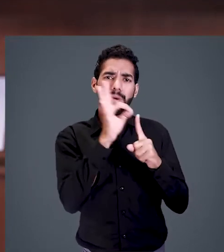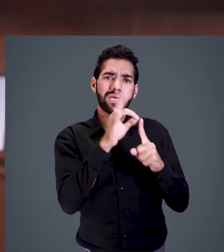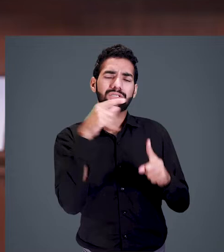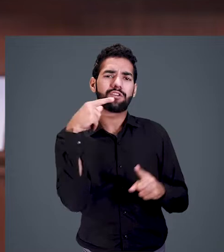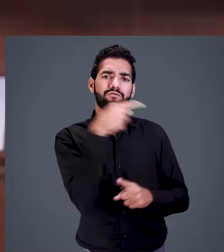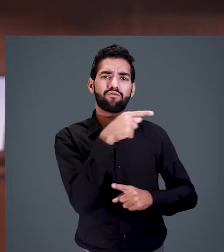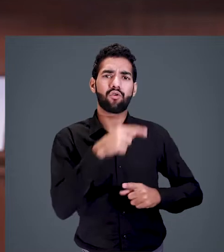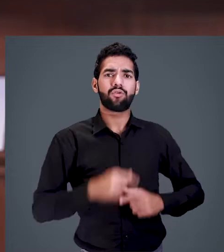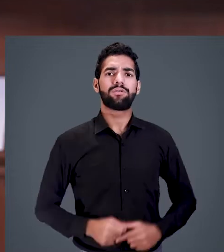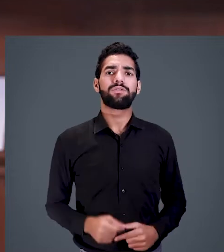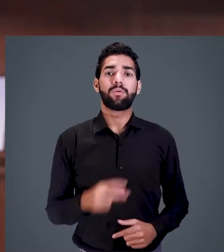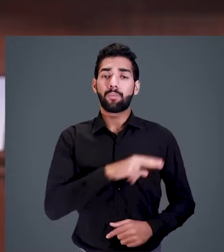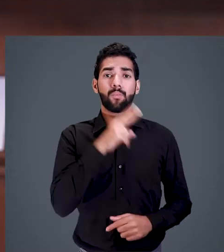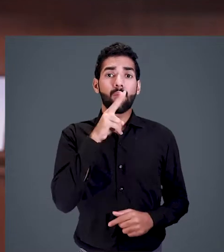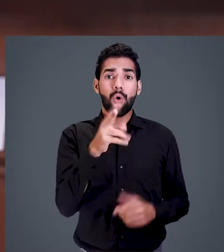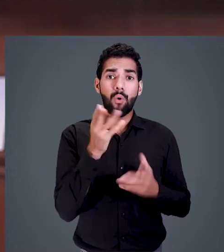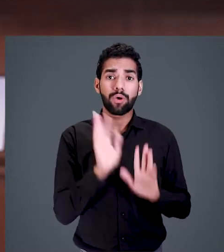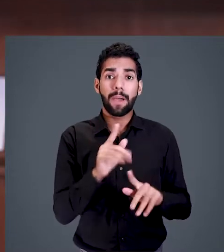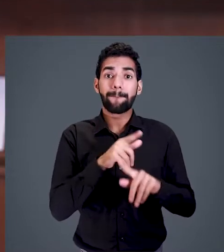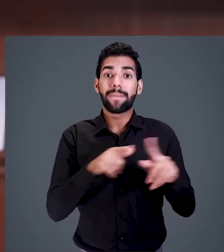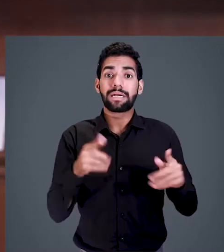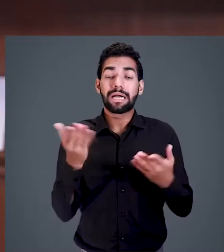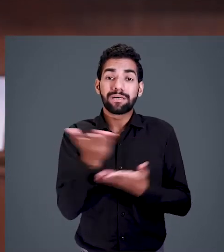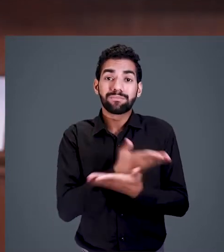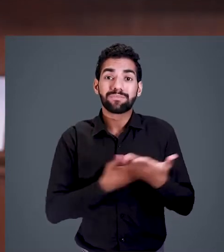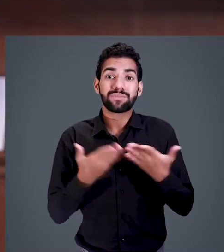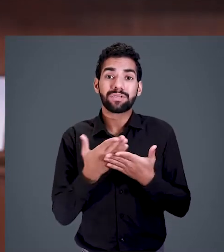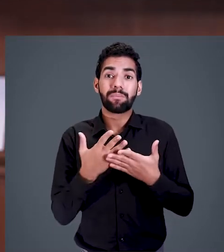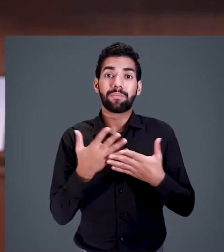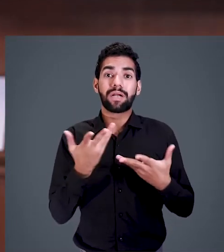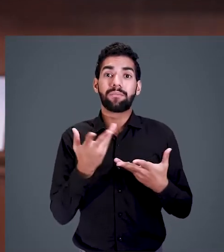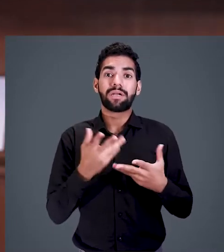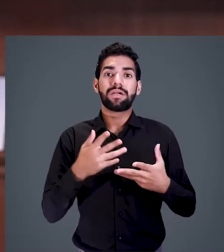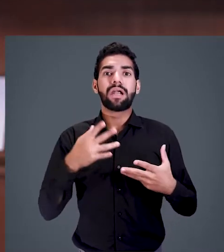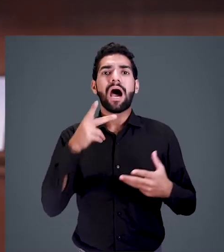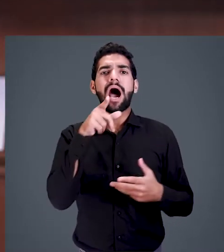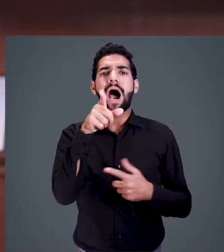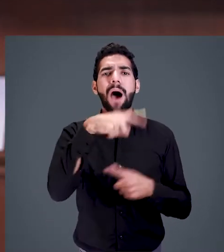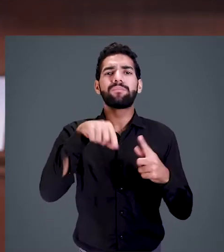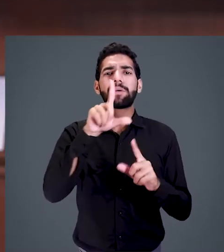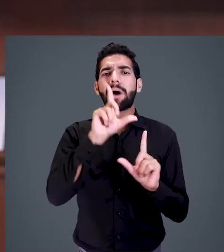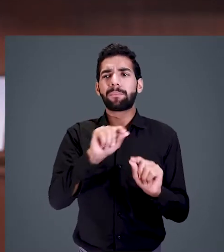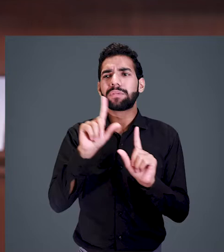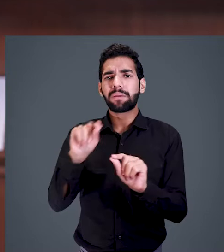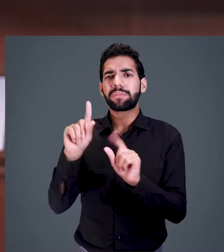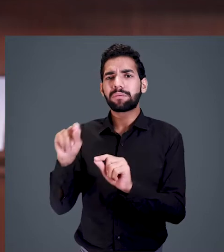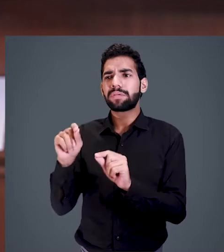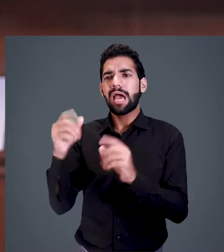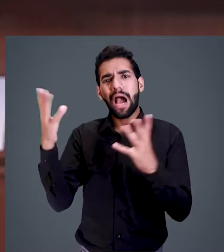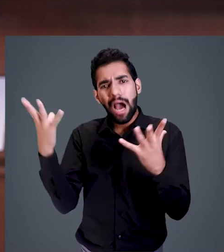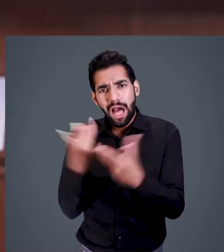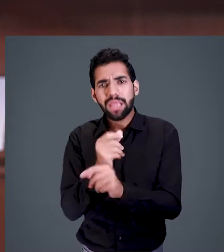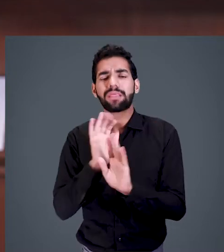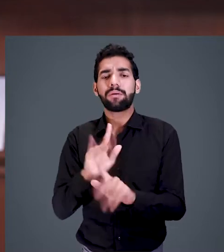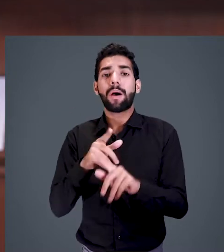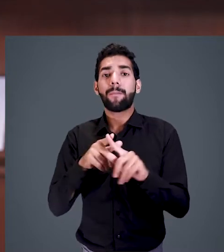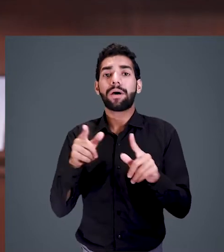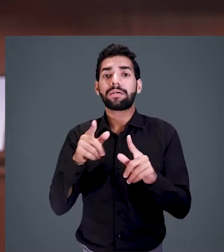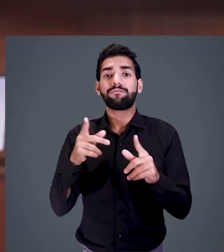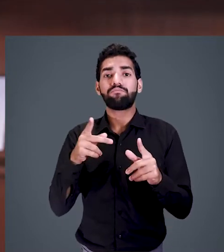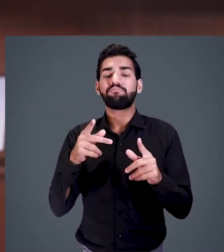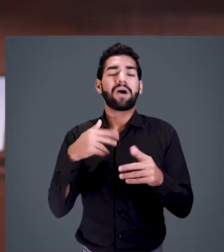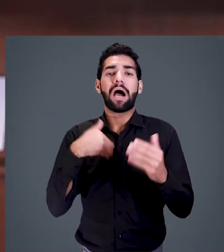पाकिस्तान ने इसको सब्सिडाइज़ किया हुआ है, लेकिन आपका IMF आ चुका है और वो कहता है कि जी आप अपनी ये सब्सिडीज़ को ख़त्म करें,